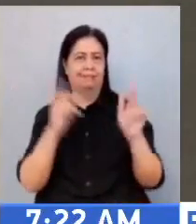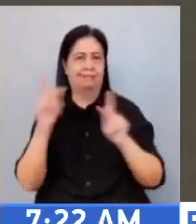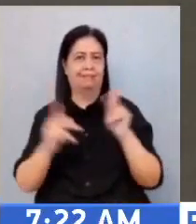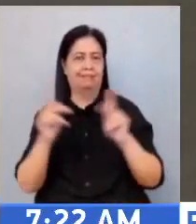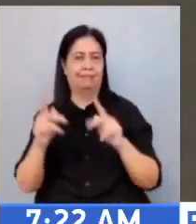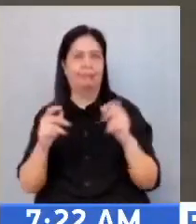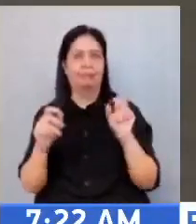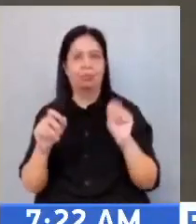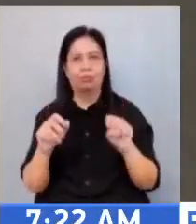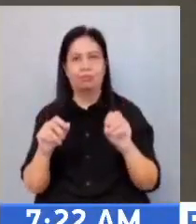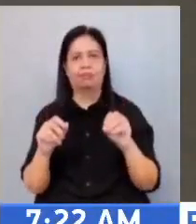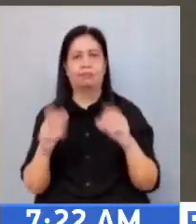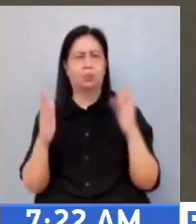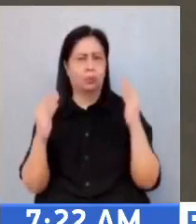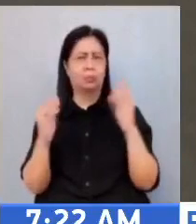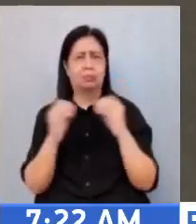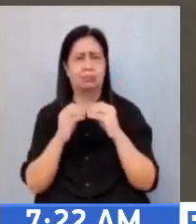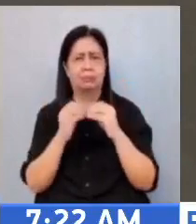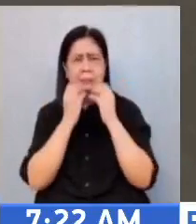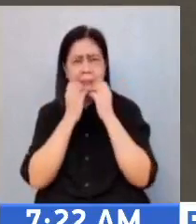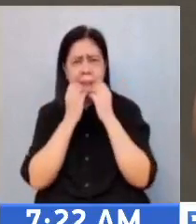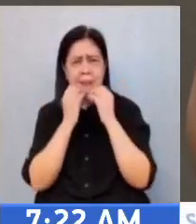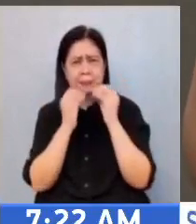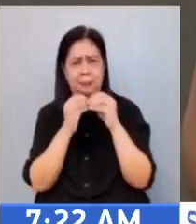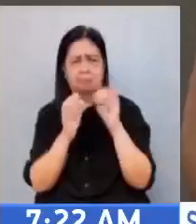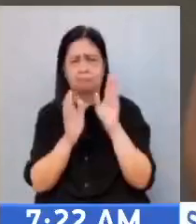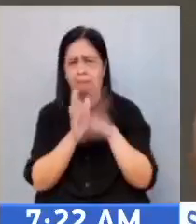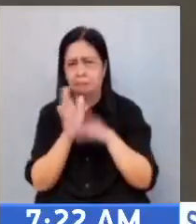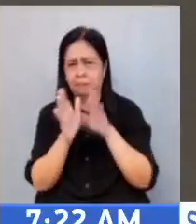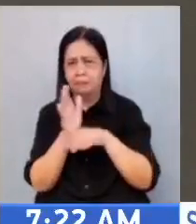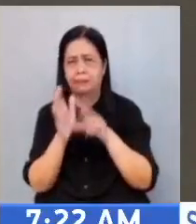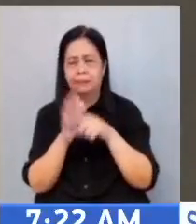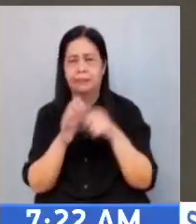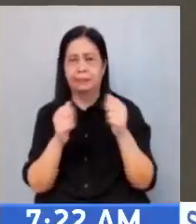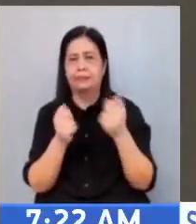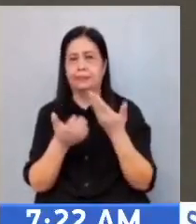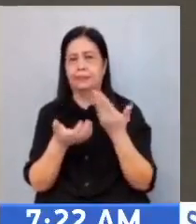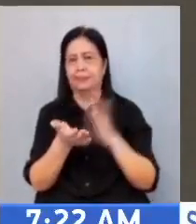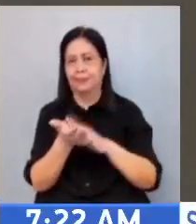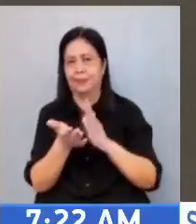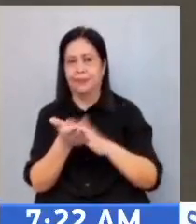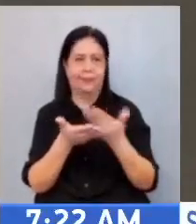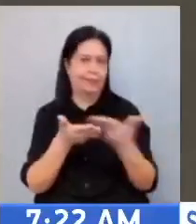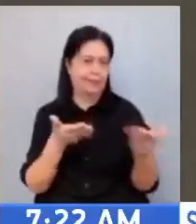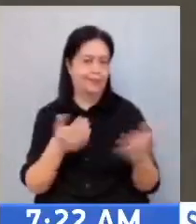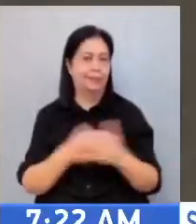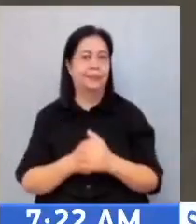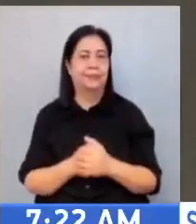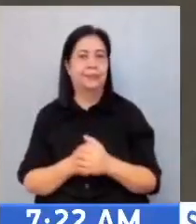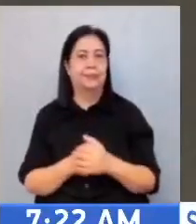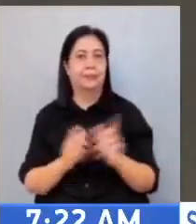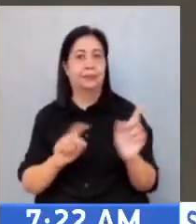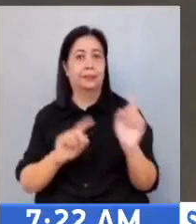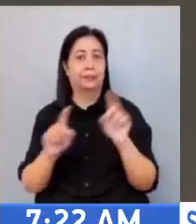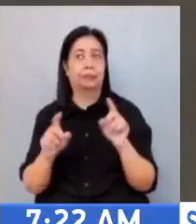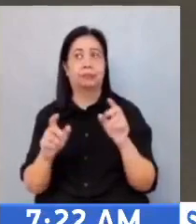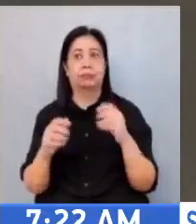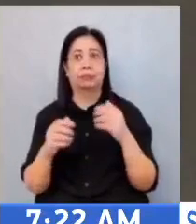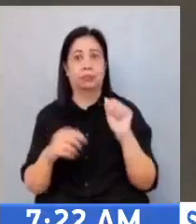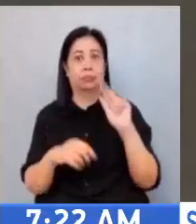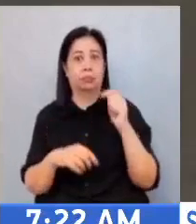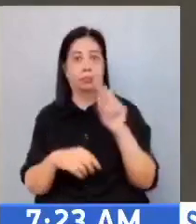sa pag-asang mas mura yung mabibili nilang presyo ng mga school supplies. At ang darating na pasukan nga po sa Agosto